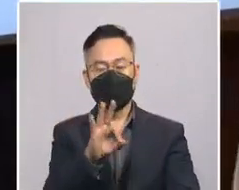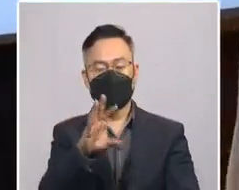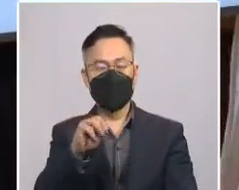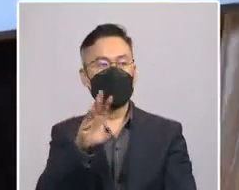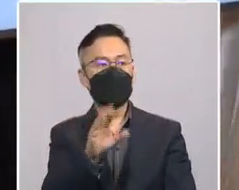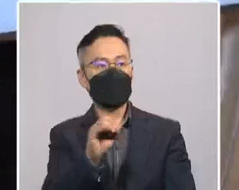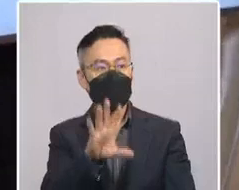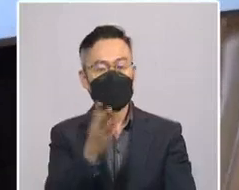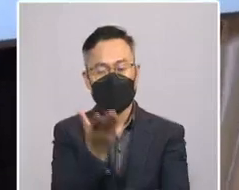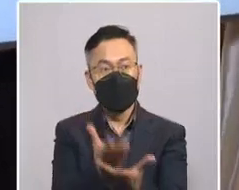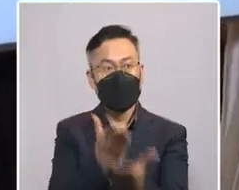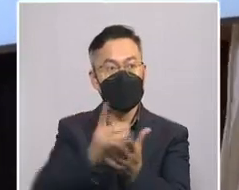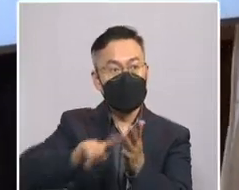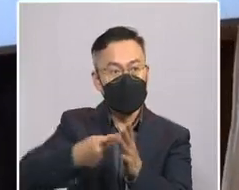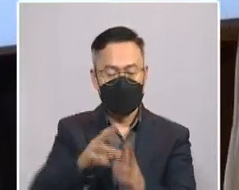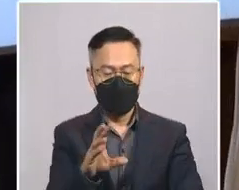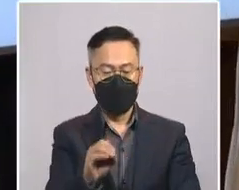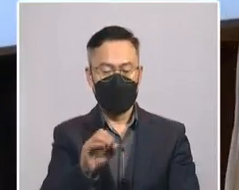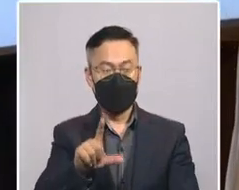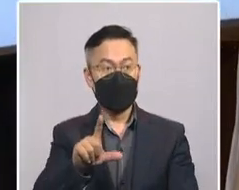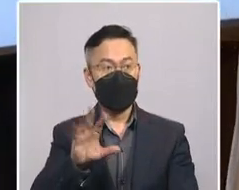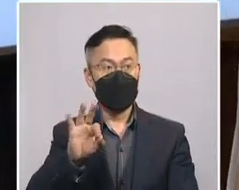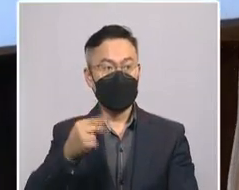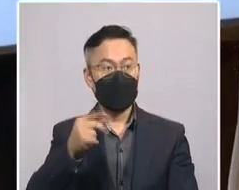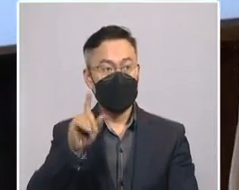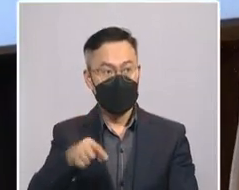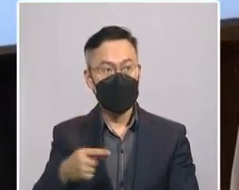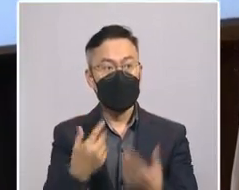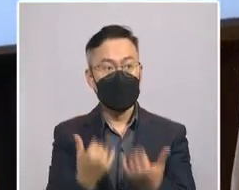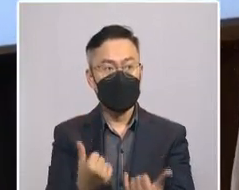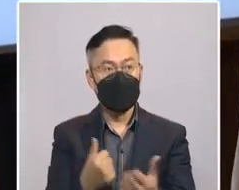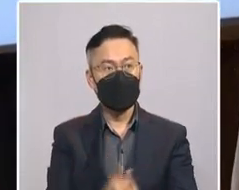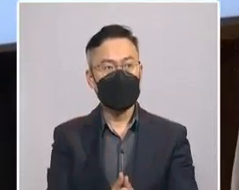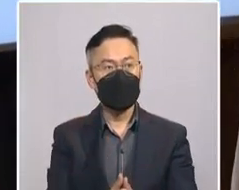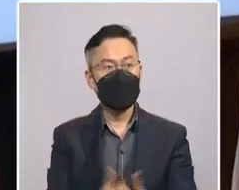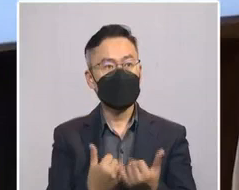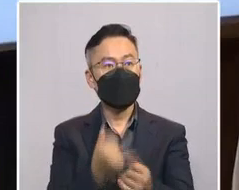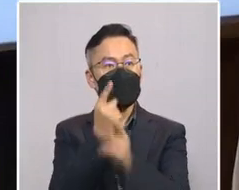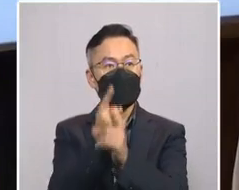ค่ะราคาเริ่มต้นนะคะ50,091,000 บาทค่ะจบราคาประมูลที่